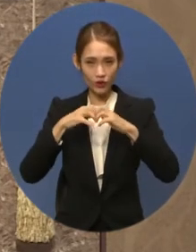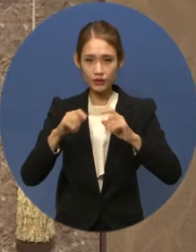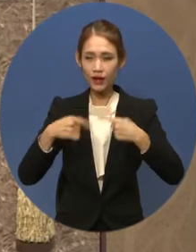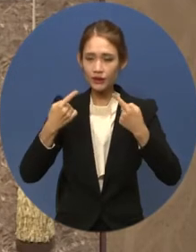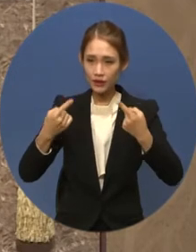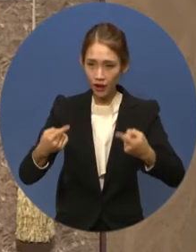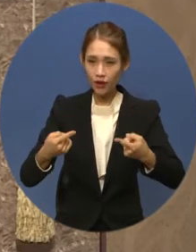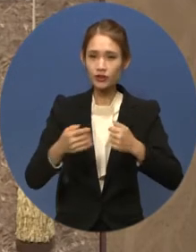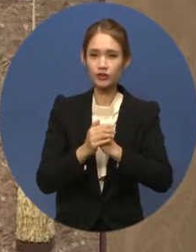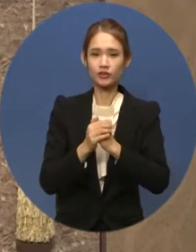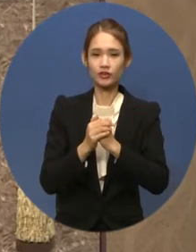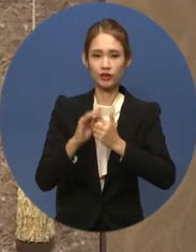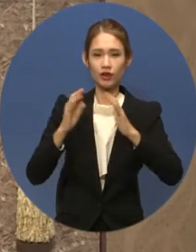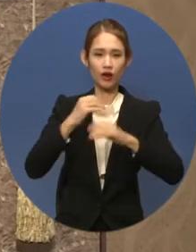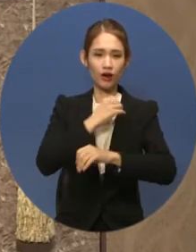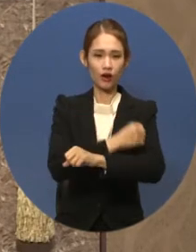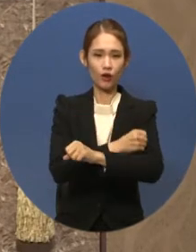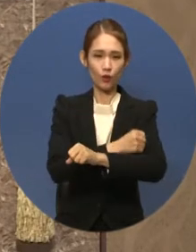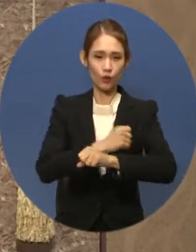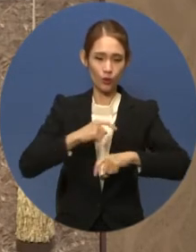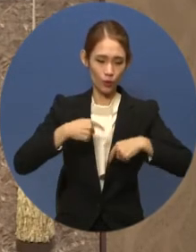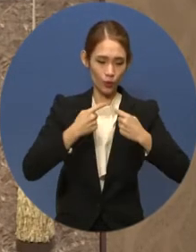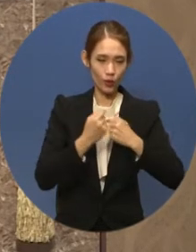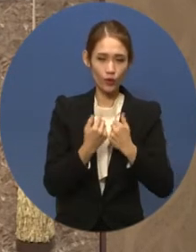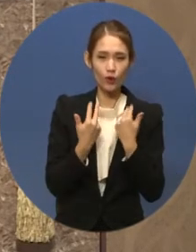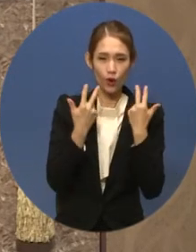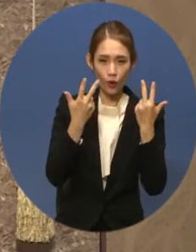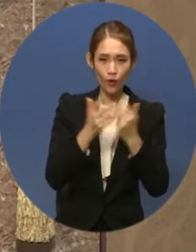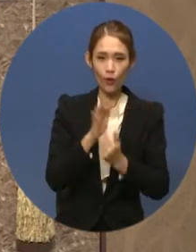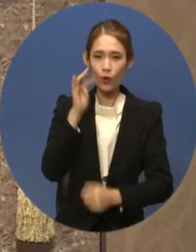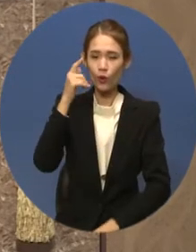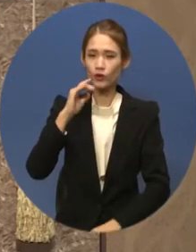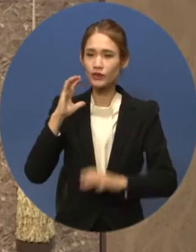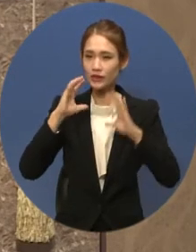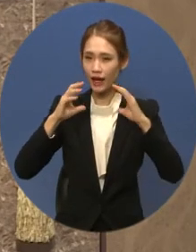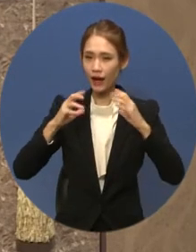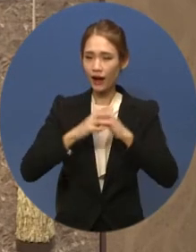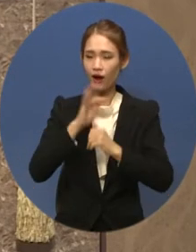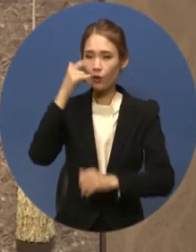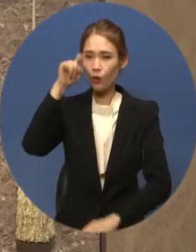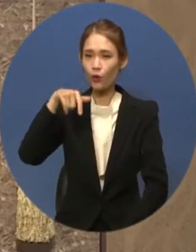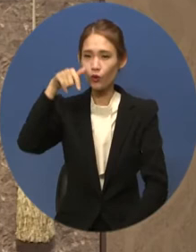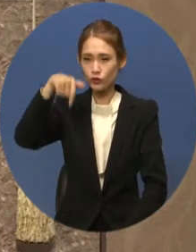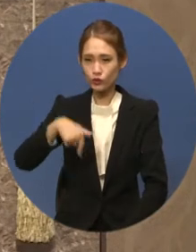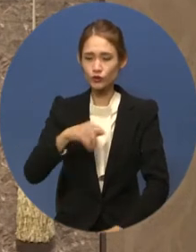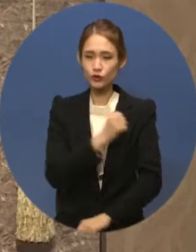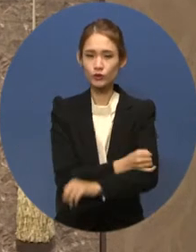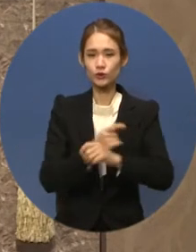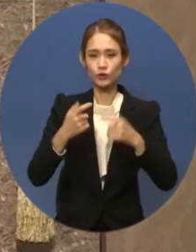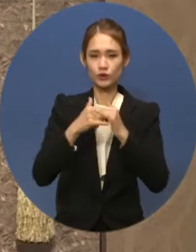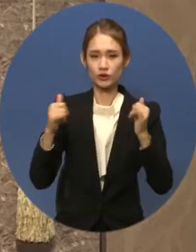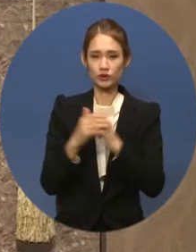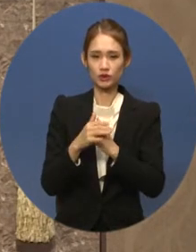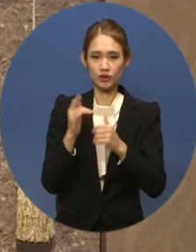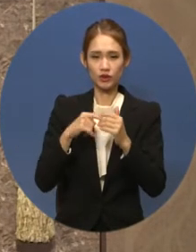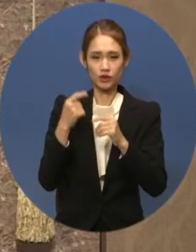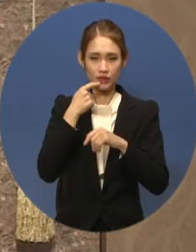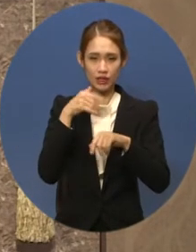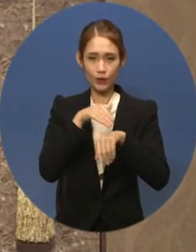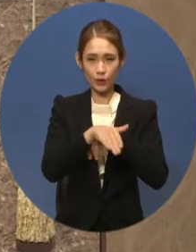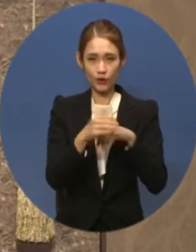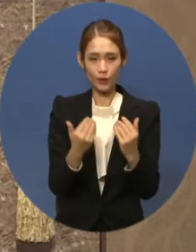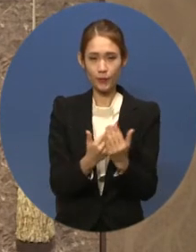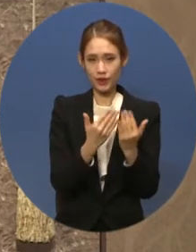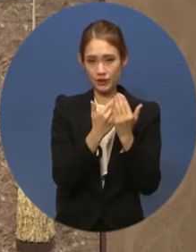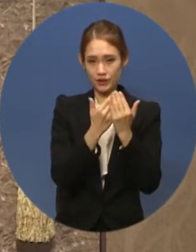지키는데 헌신하신 호국 유공자 분들이 계십니까 그 외에도 우리 사회의 민주적 인 발전 국가 공동체 민주시민